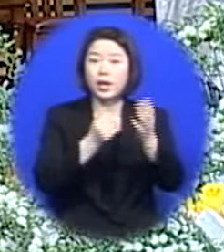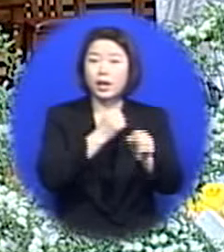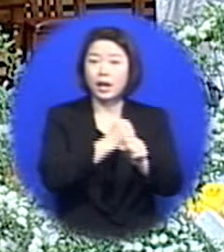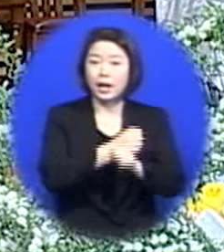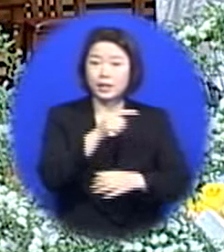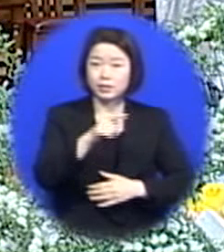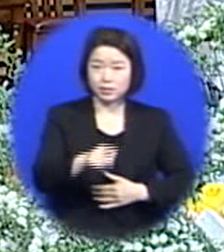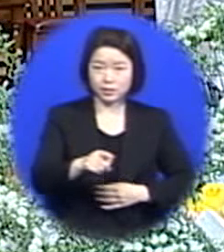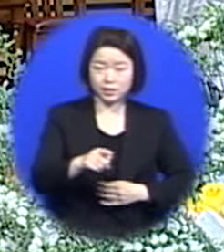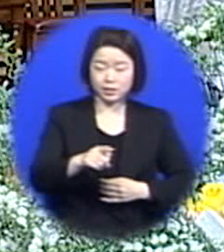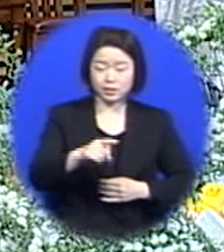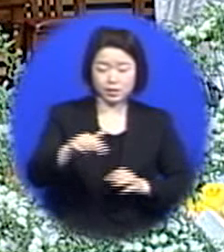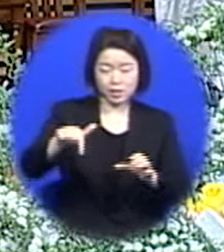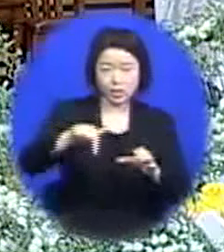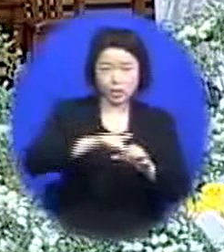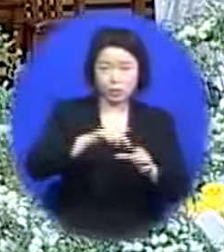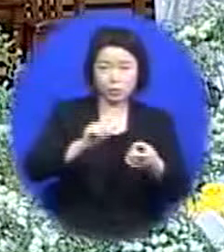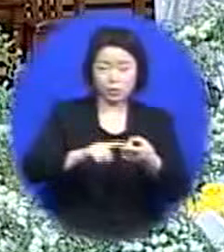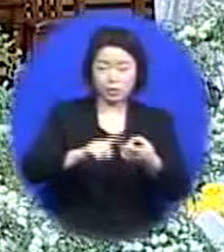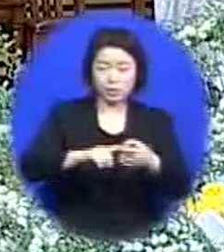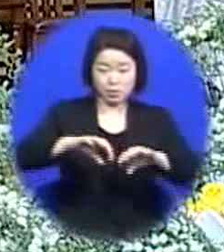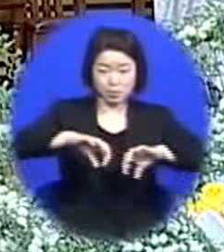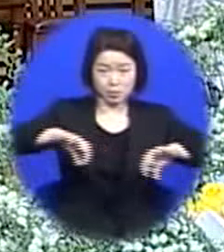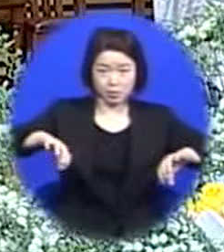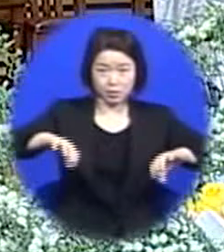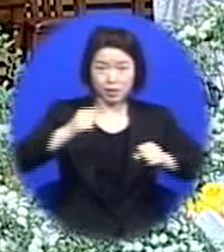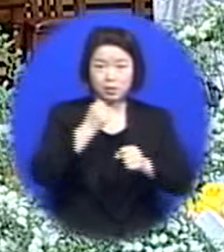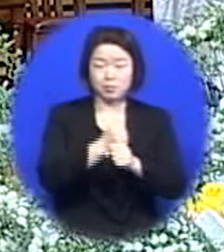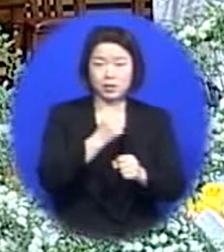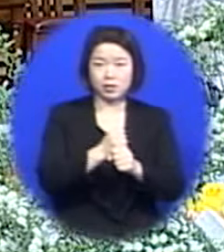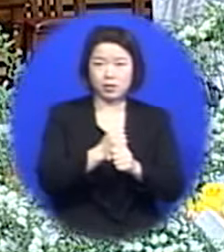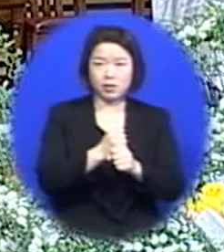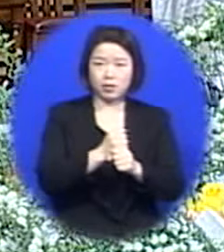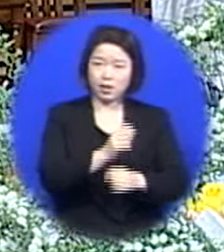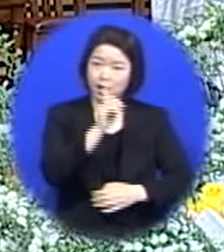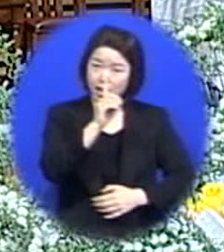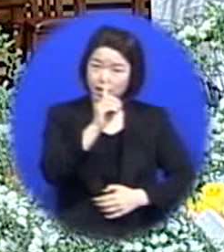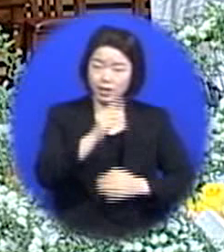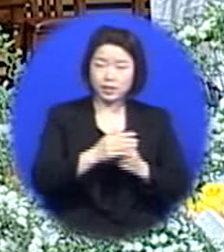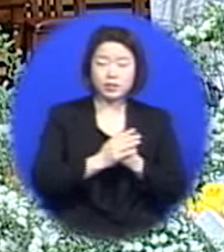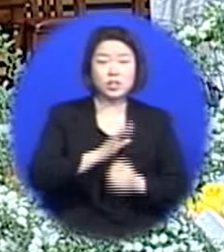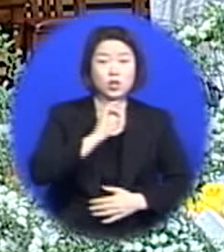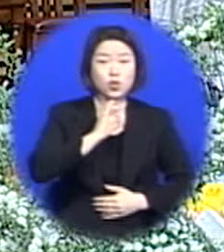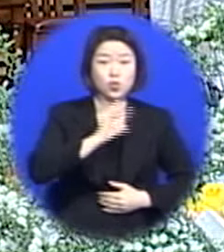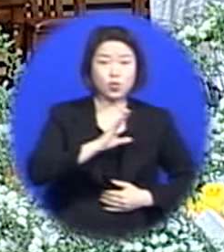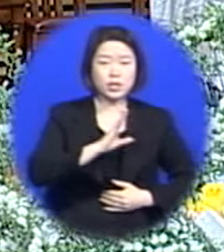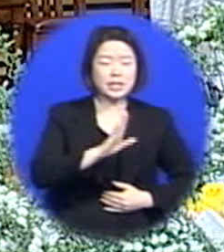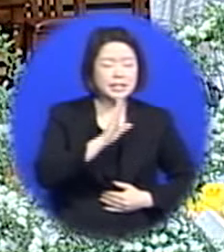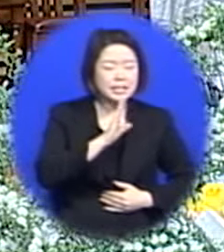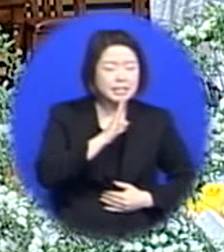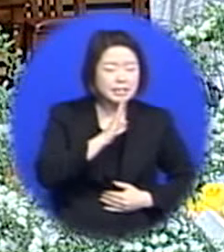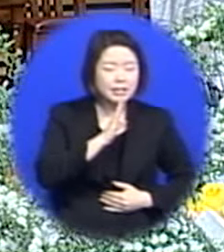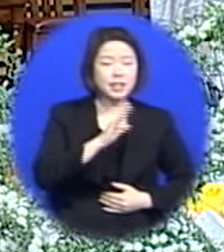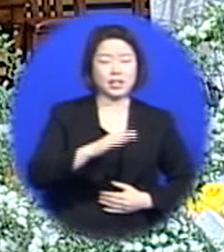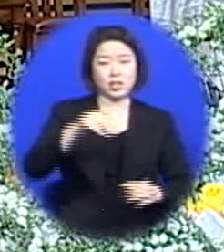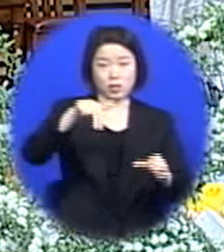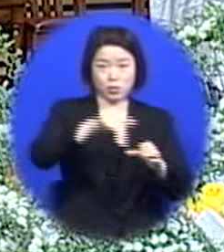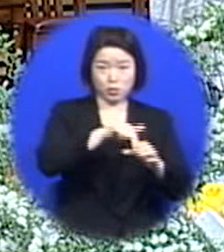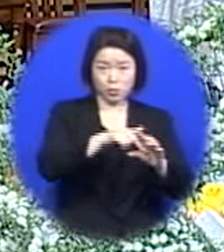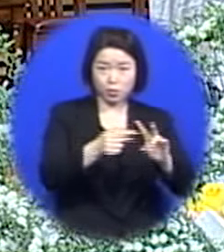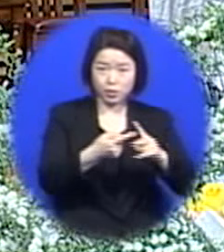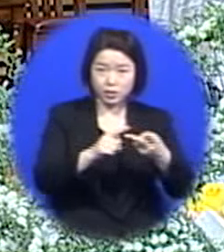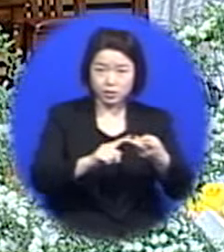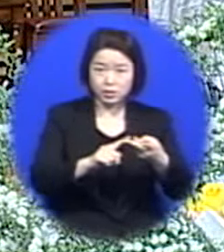기독교를 양극단으로 가게 만듭니다. 하나는 참 유일한 참 종교이든지